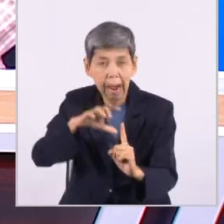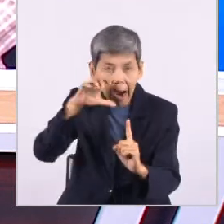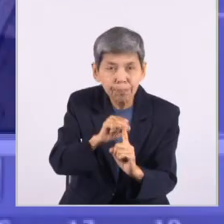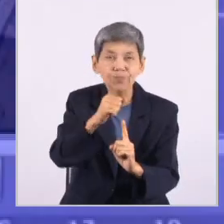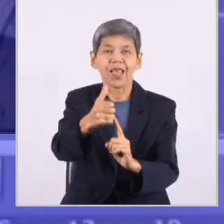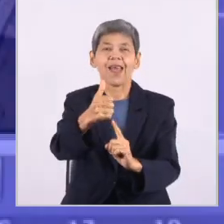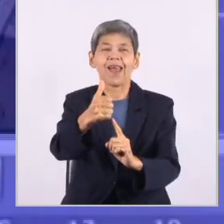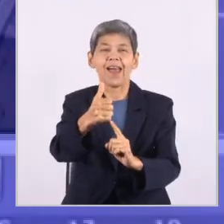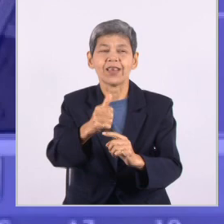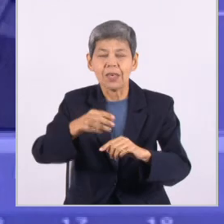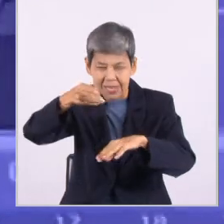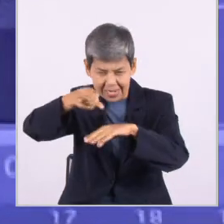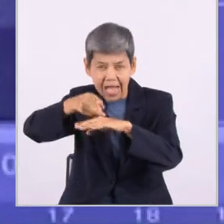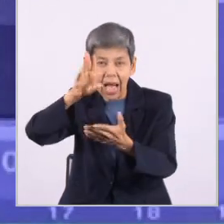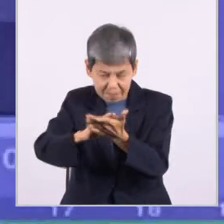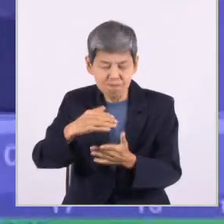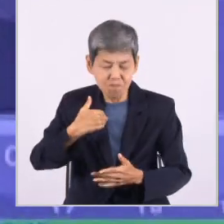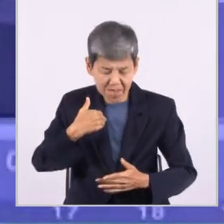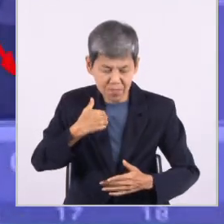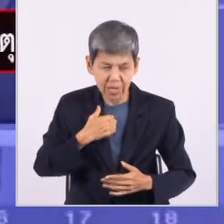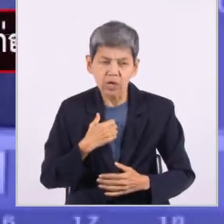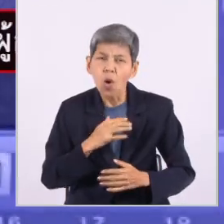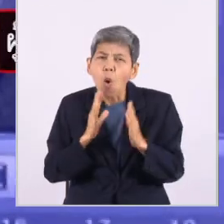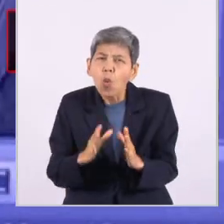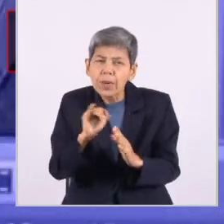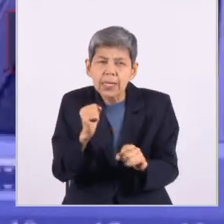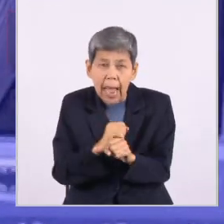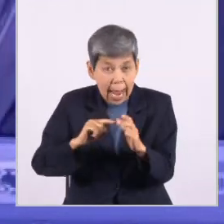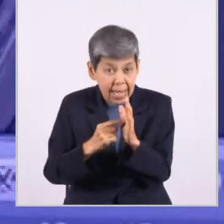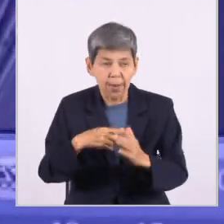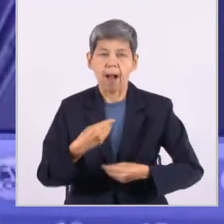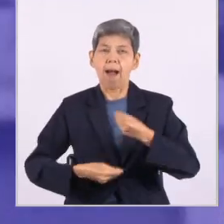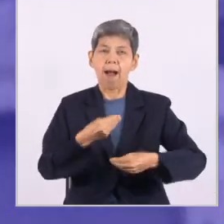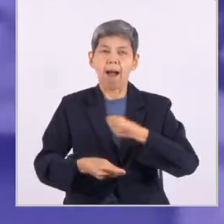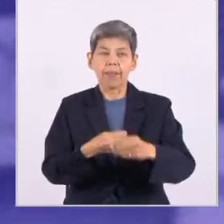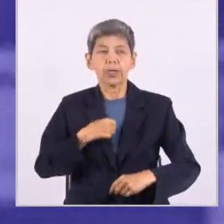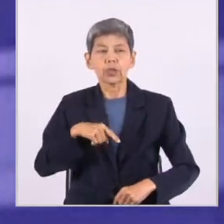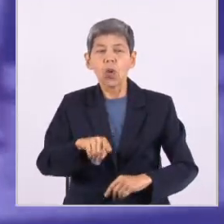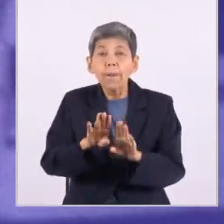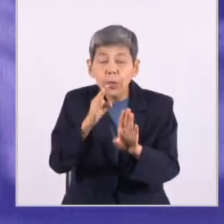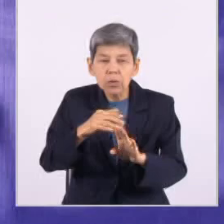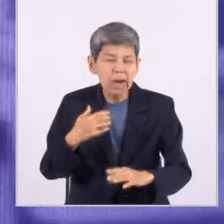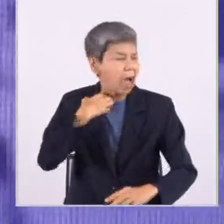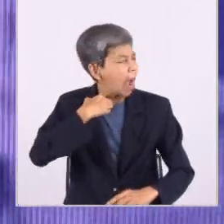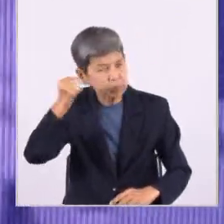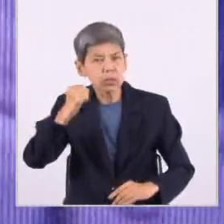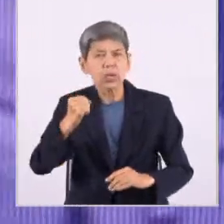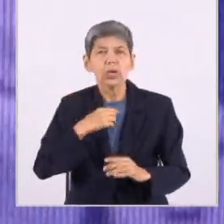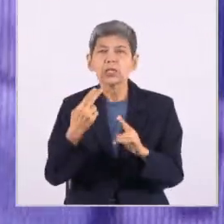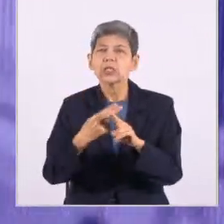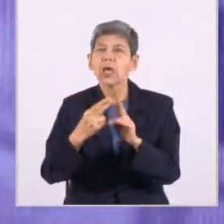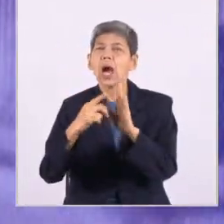กุมตัวได้วงจรปิดจับภาพเอาไว้ได้คุณผู้ชมพฤติกรรมของคนร้ายเริ่มต้นคนก่อเหตุเนี่ยเดินเข้ามาตรงประตูและกระชากสร้อยของคุณเอง